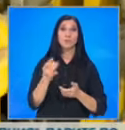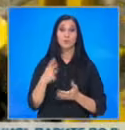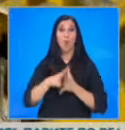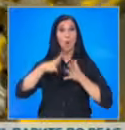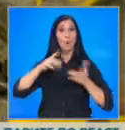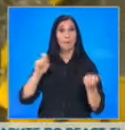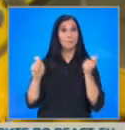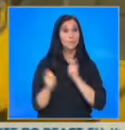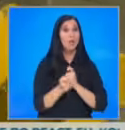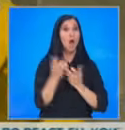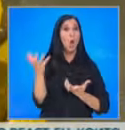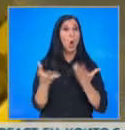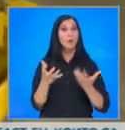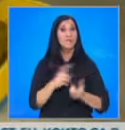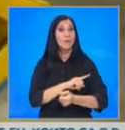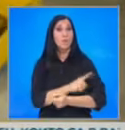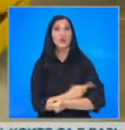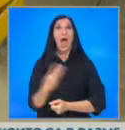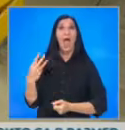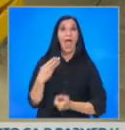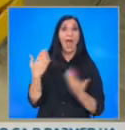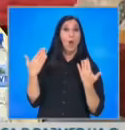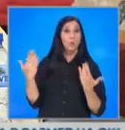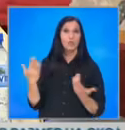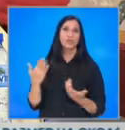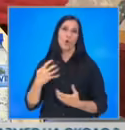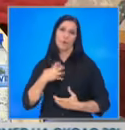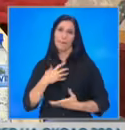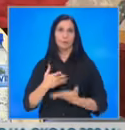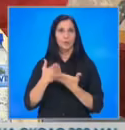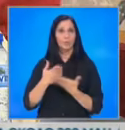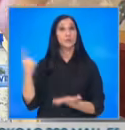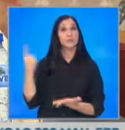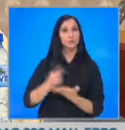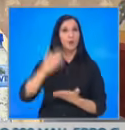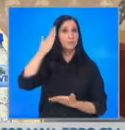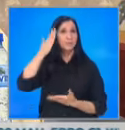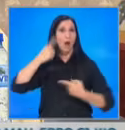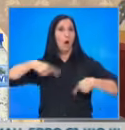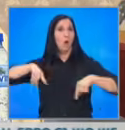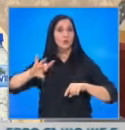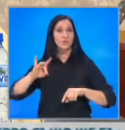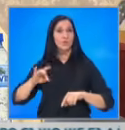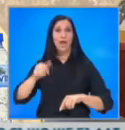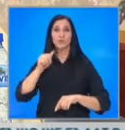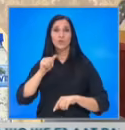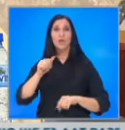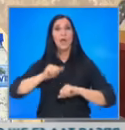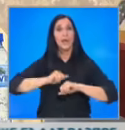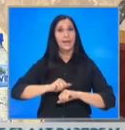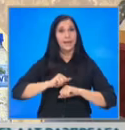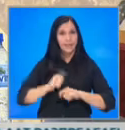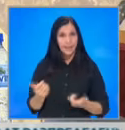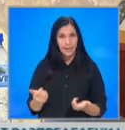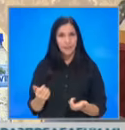на горивните мощности с екологични. От ГЕРБ го подкрепиха. Задължава министъра на околната среда и водите и директора на Изпълнителна агенция по